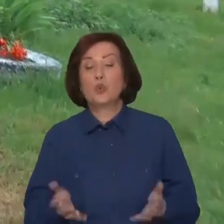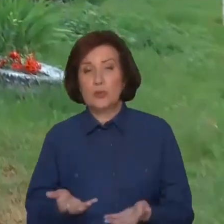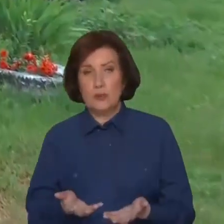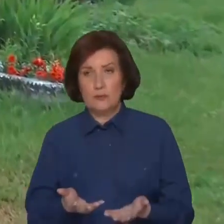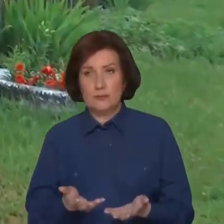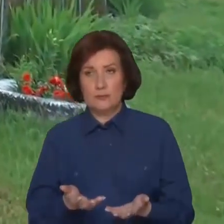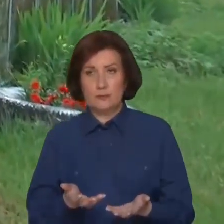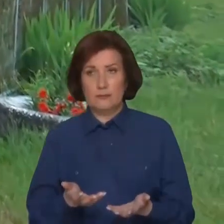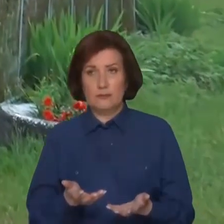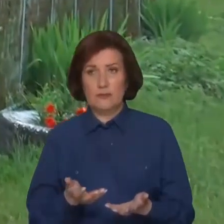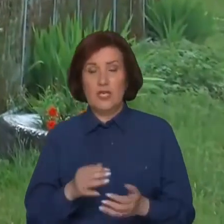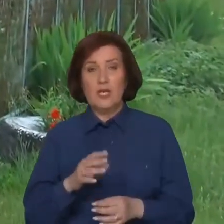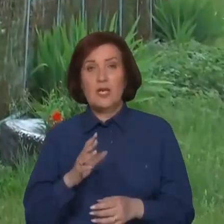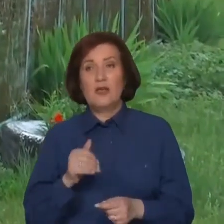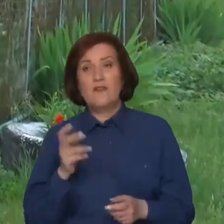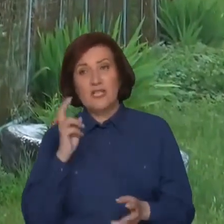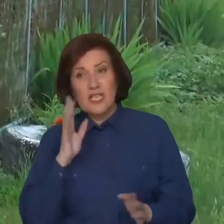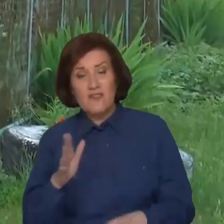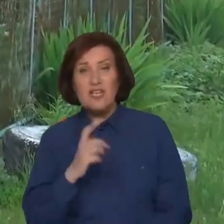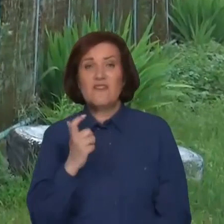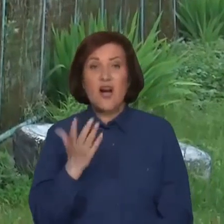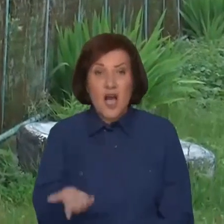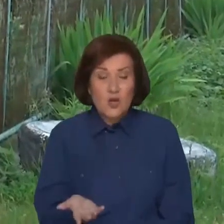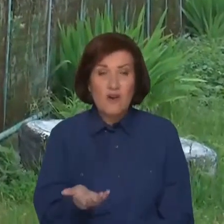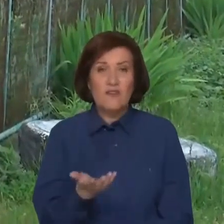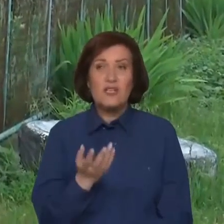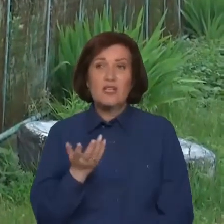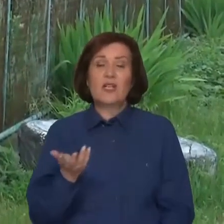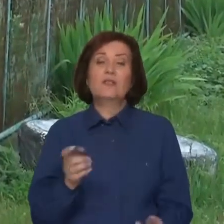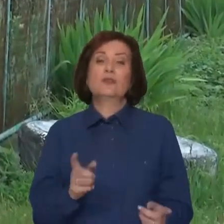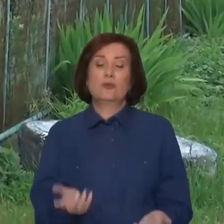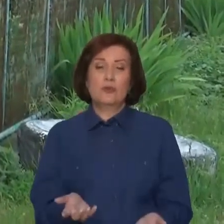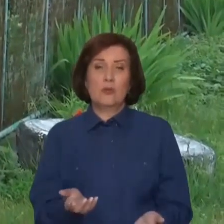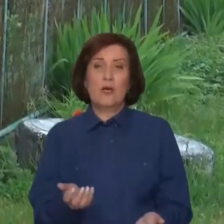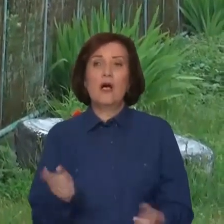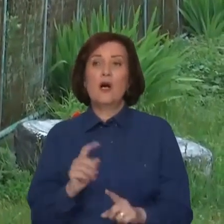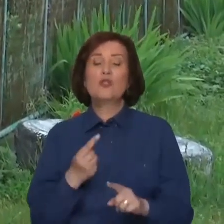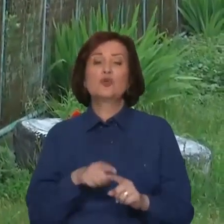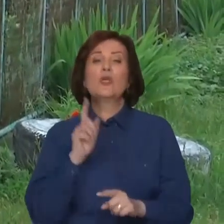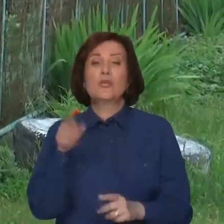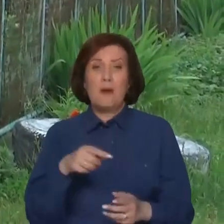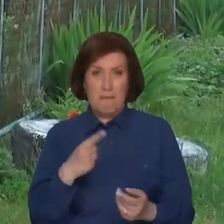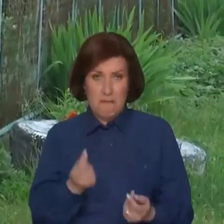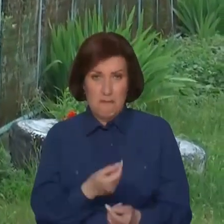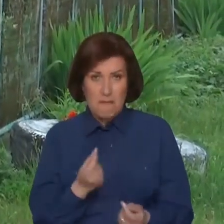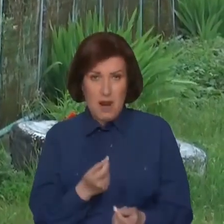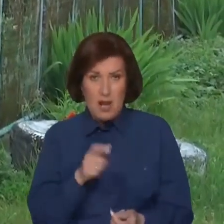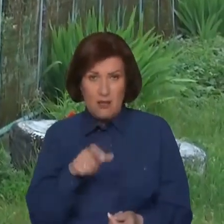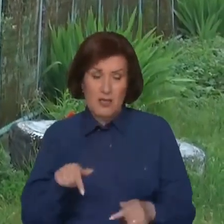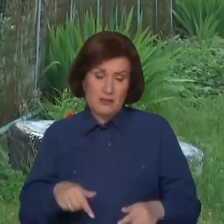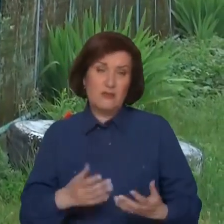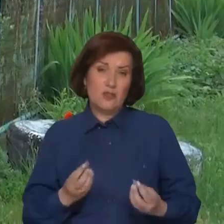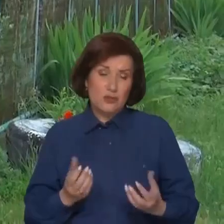Если вы не хотите... в Киеве убираться, или в Харькове, или где? Что? А что там мало... Здесь